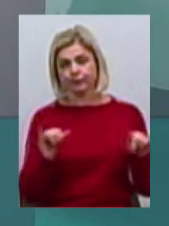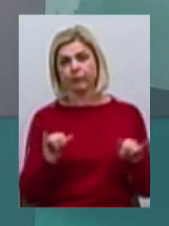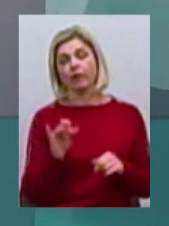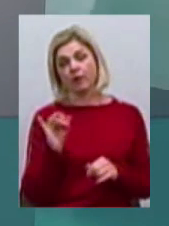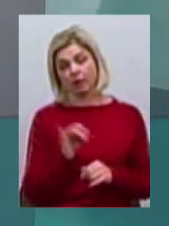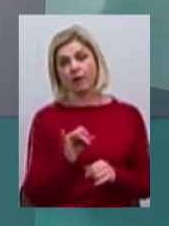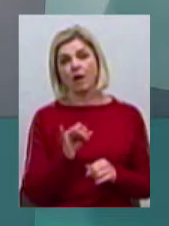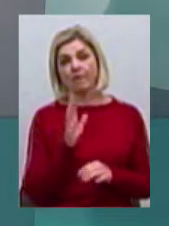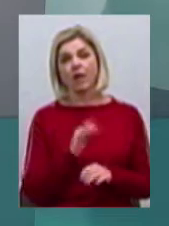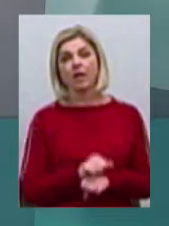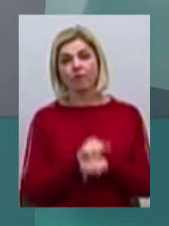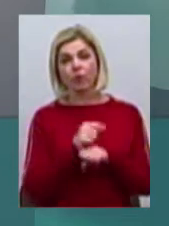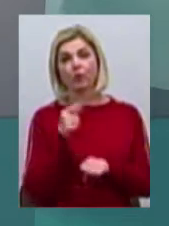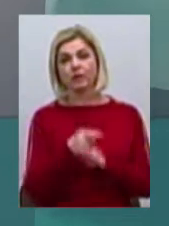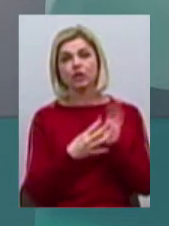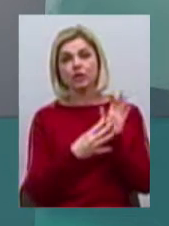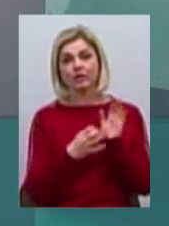І революцію